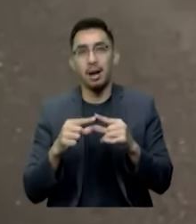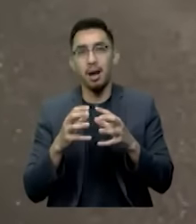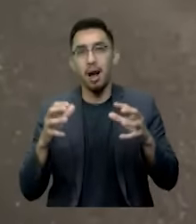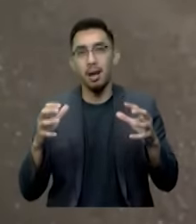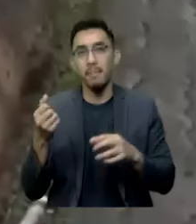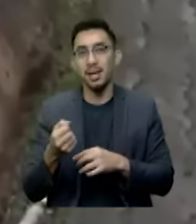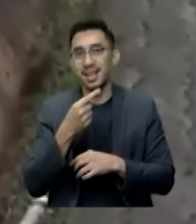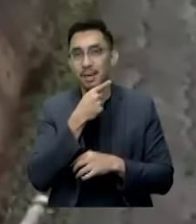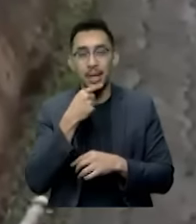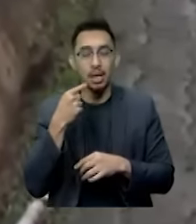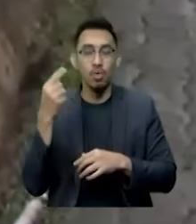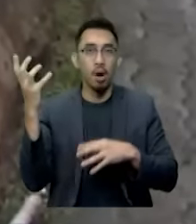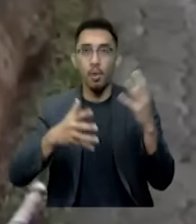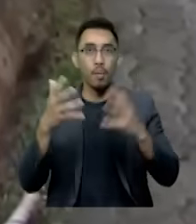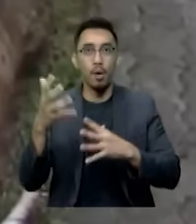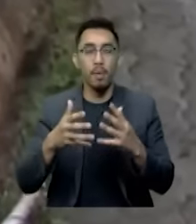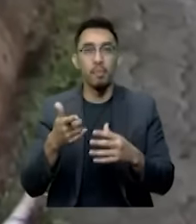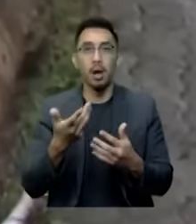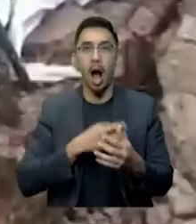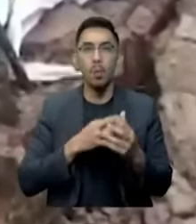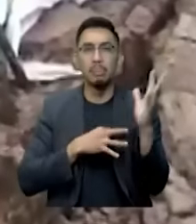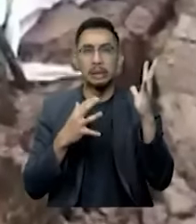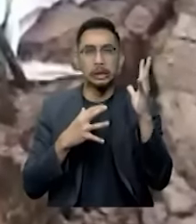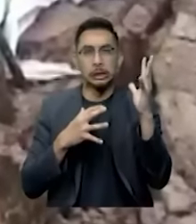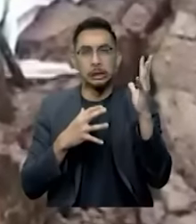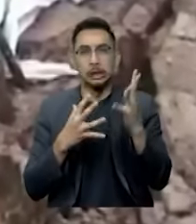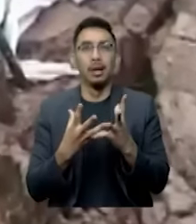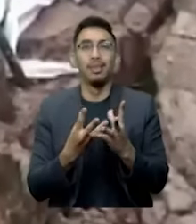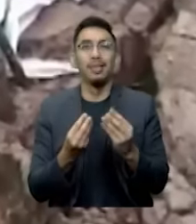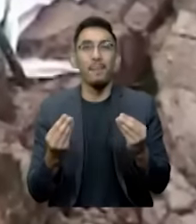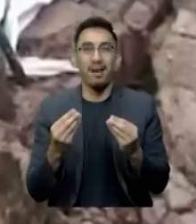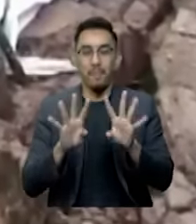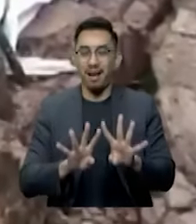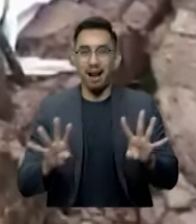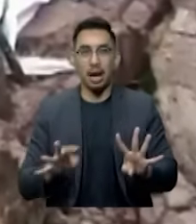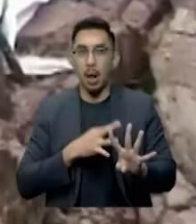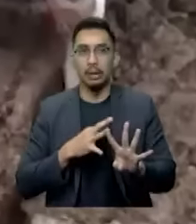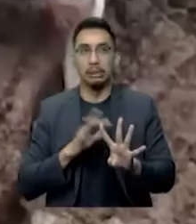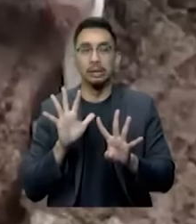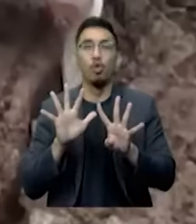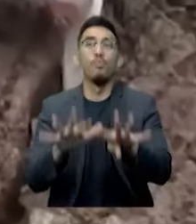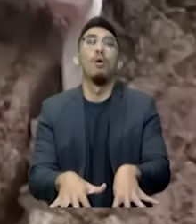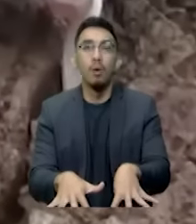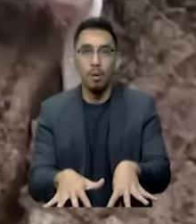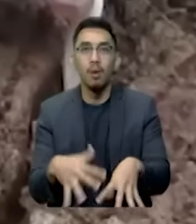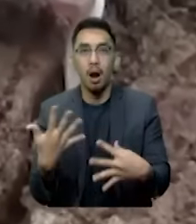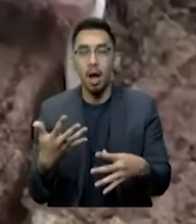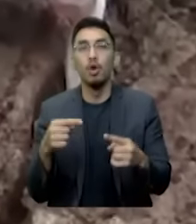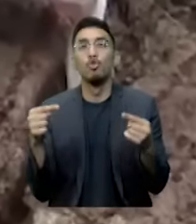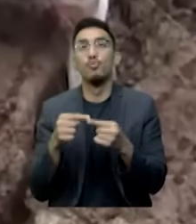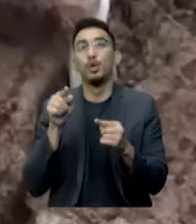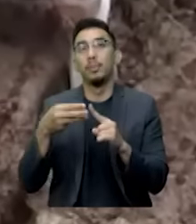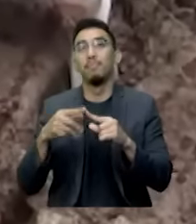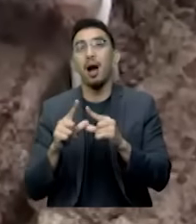bahkan nyaris roboh tak kuat menahan banyaknya poster yang diikatkan ke pagar taman. Simpatisan parpol yang dihubungi Bawaslu Kota Jakarta